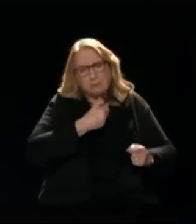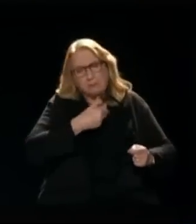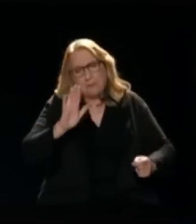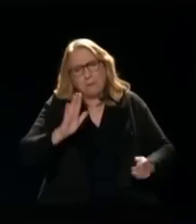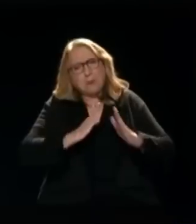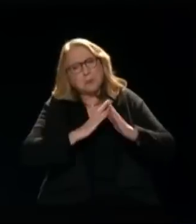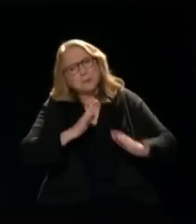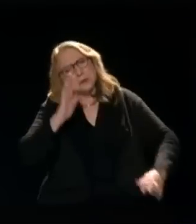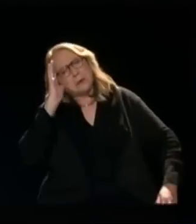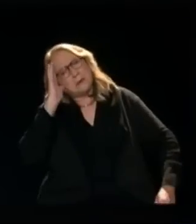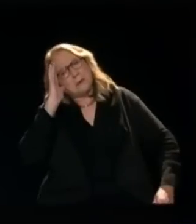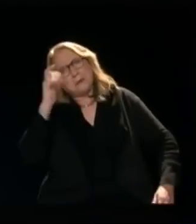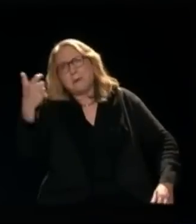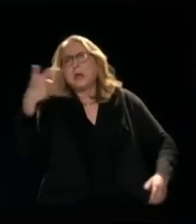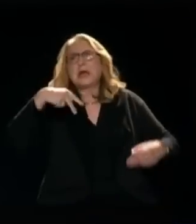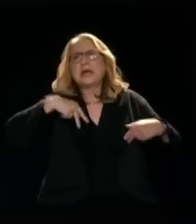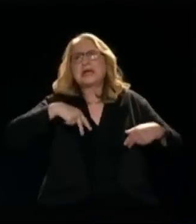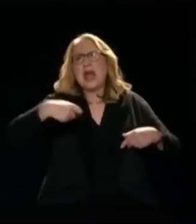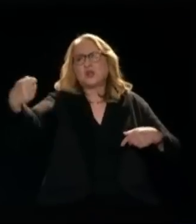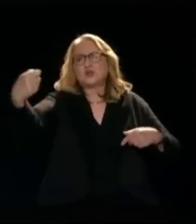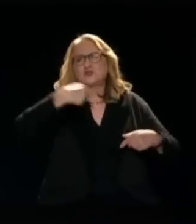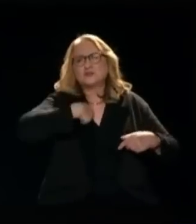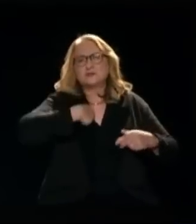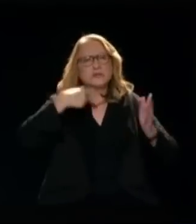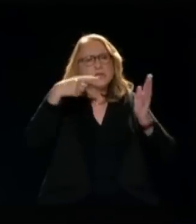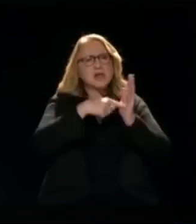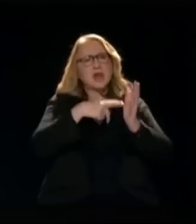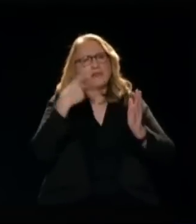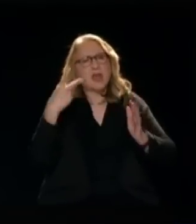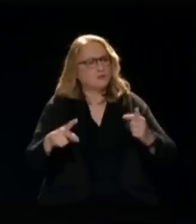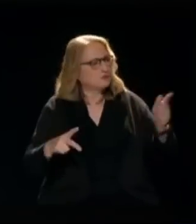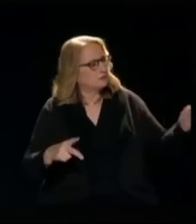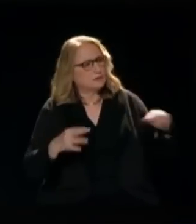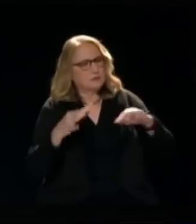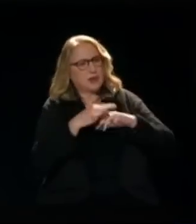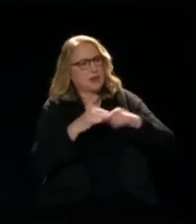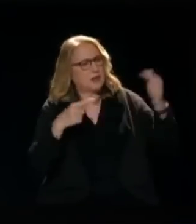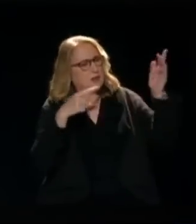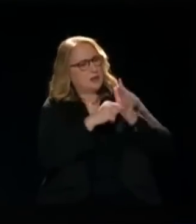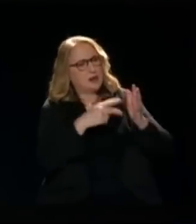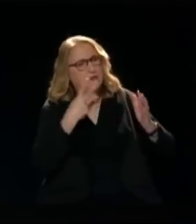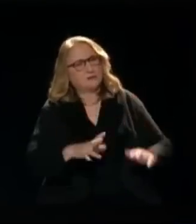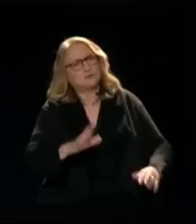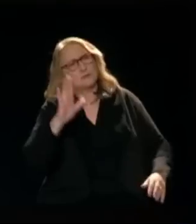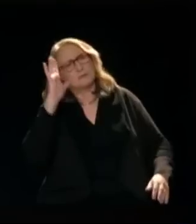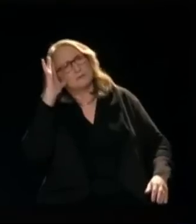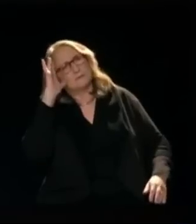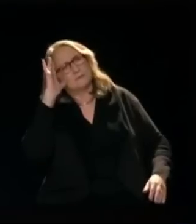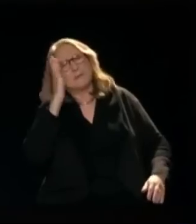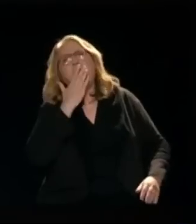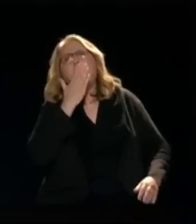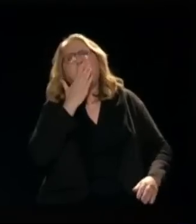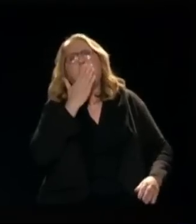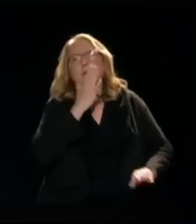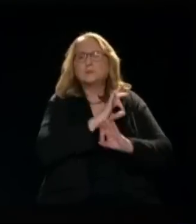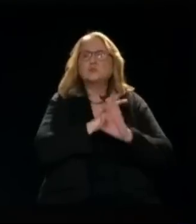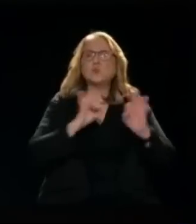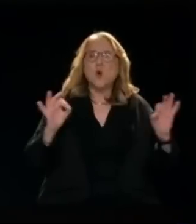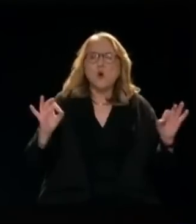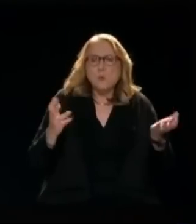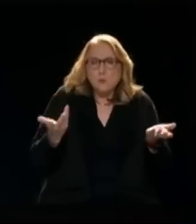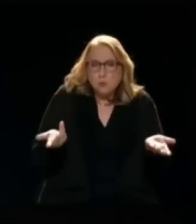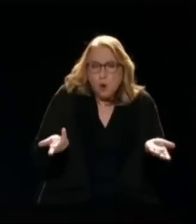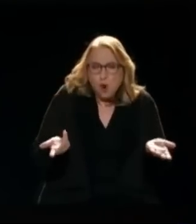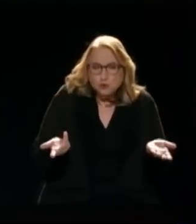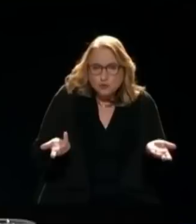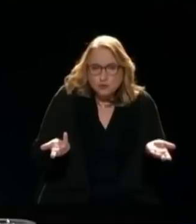τομέα, όταν μπορεί με καθαρά χέρια, χωρίς κάλους στα χέρια, ξεκούραστα, να έχει 2.500 κάθε πρώτο